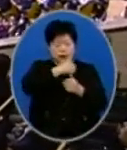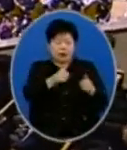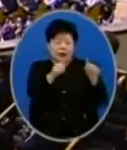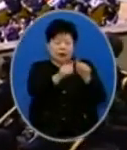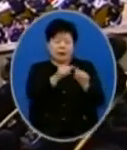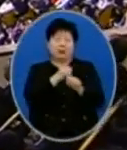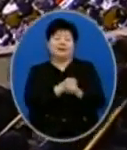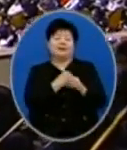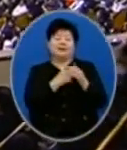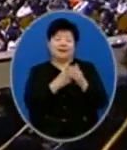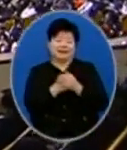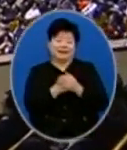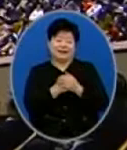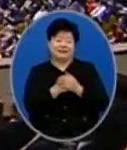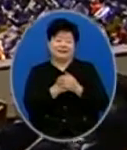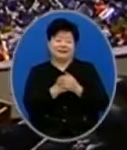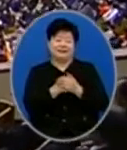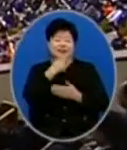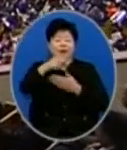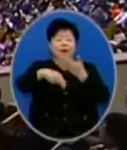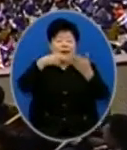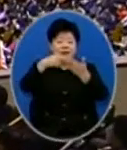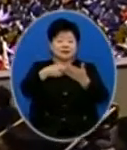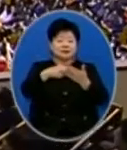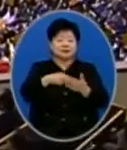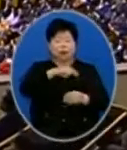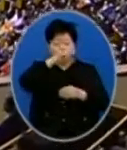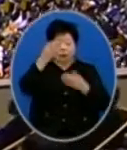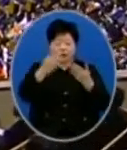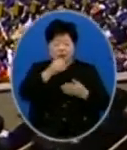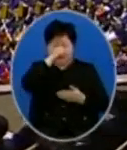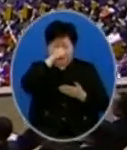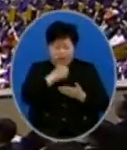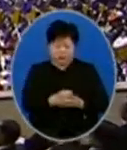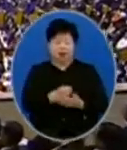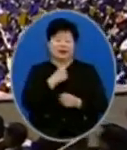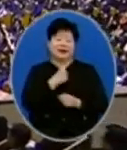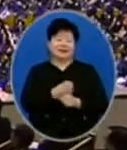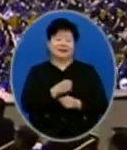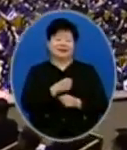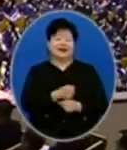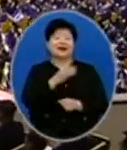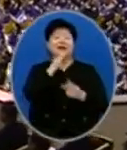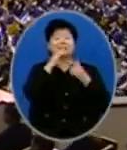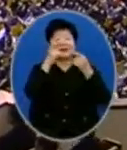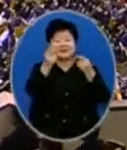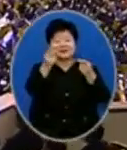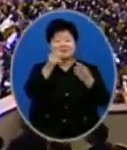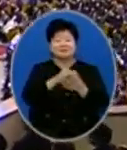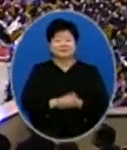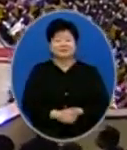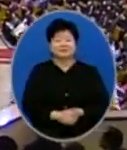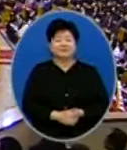요셉과 함께 하심이라 다 같이요 야훼께서 그를 범사에 형통하게 하셨더라 아멘